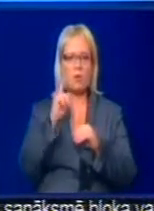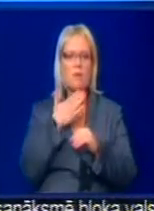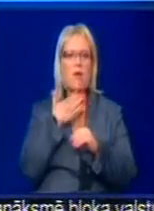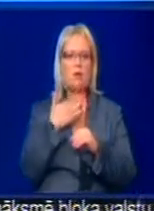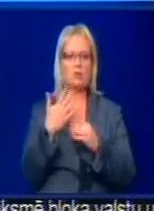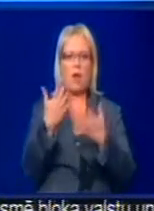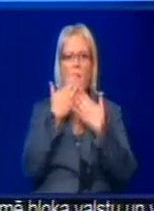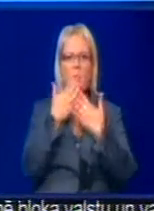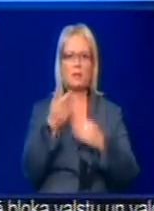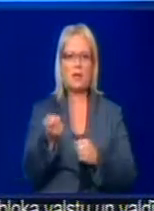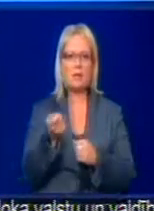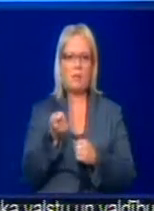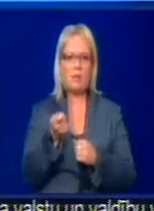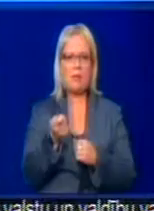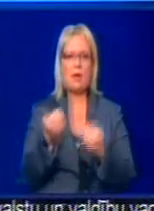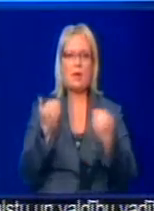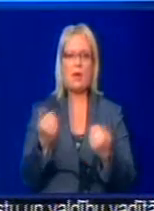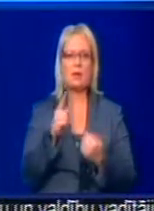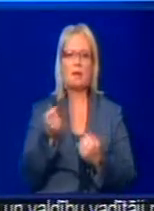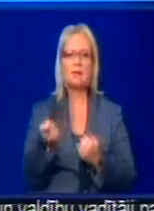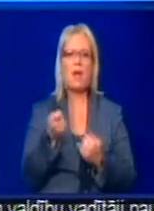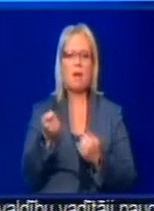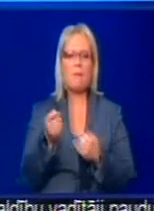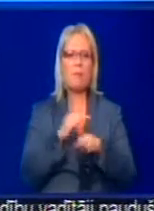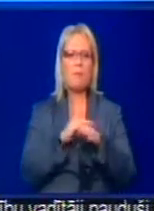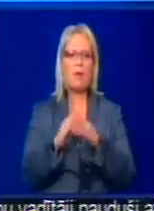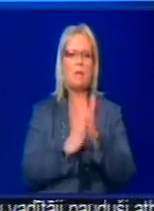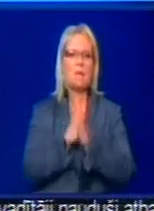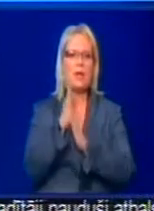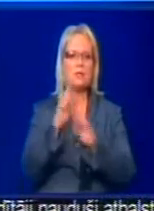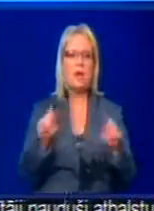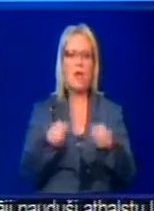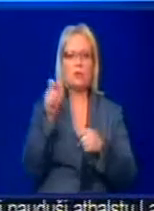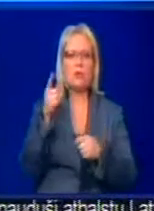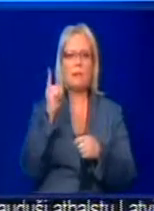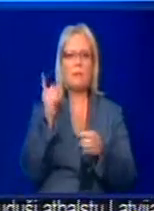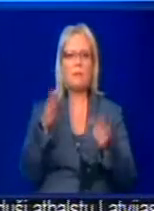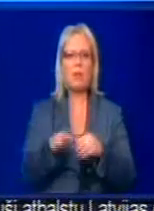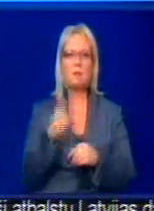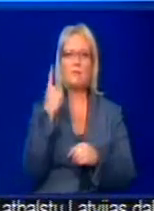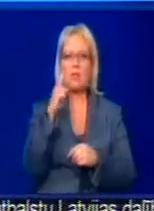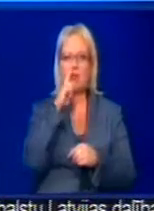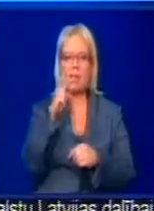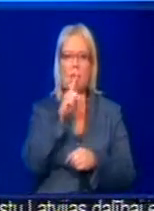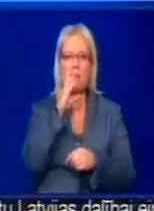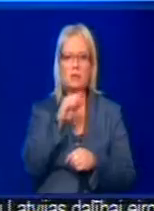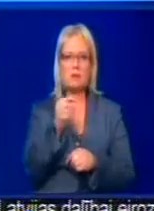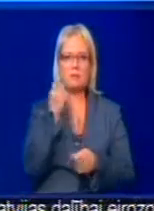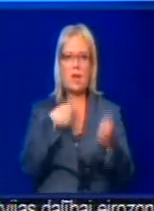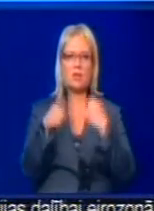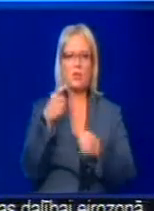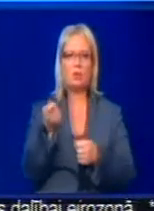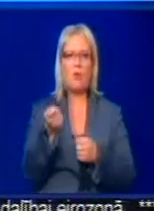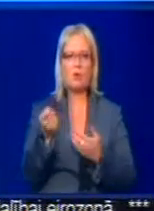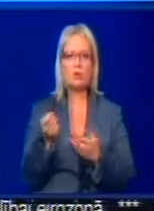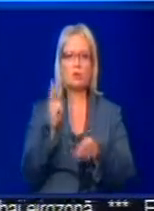Protams, kārdinošā un aromātiskā zemene. Pat laban ir zemeņu pilnbriets. Audzētāji brīdina, atlikusi nedēļa, lai vēl paspētu saēsties